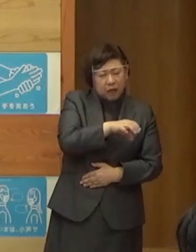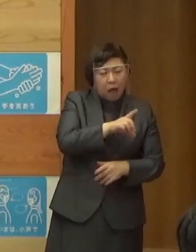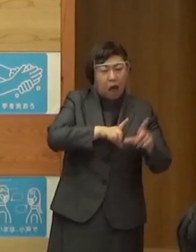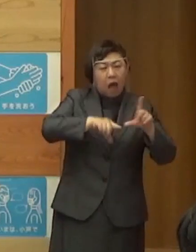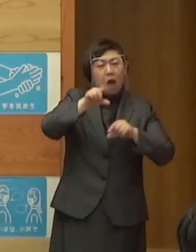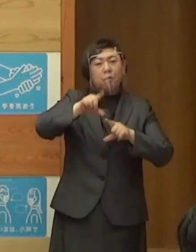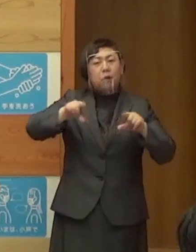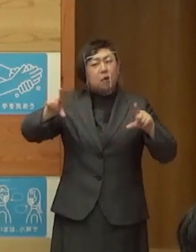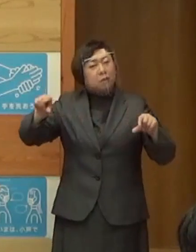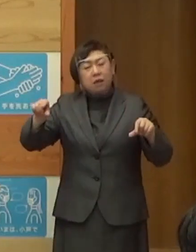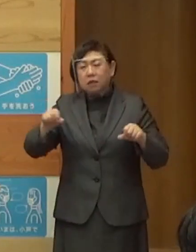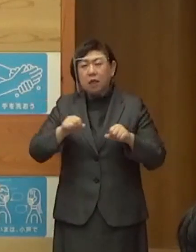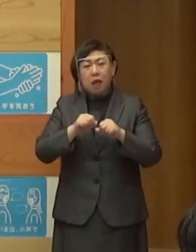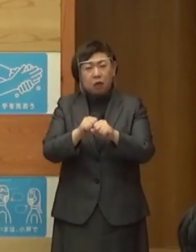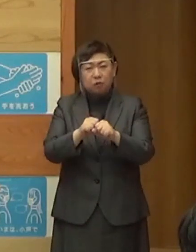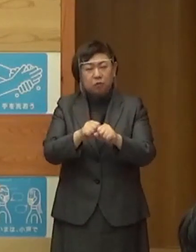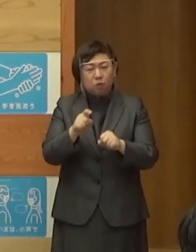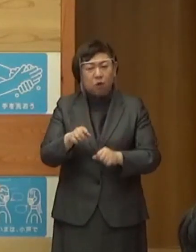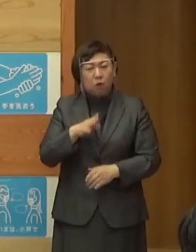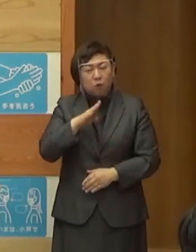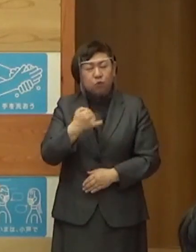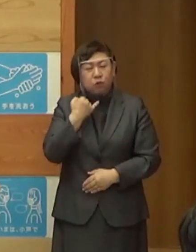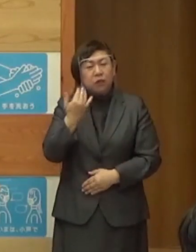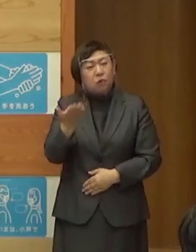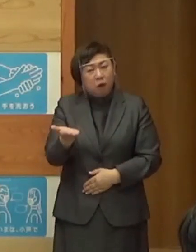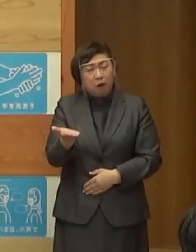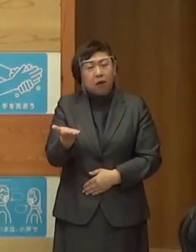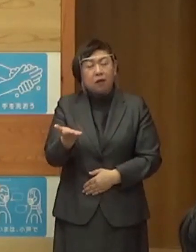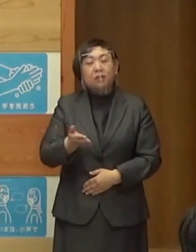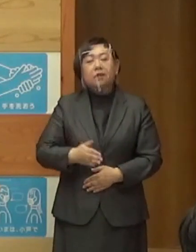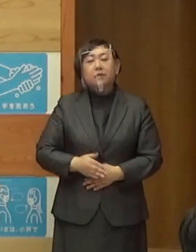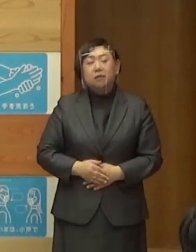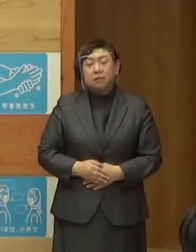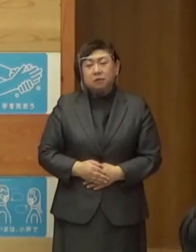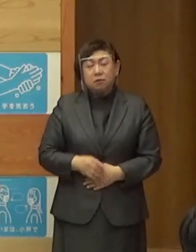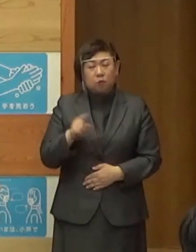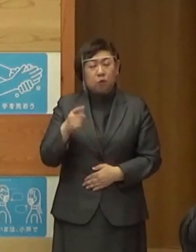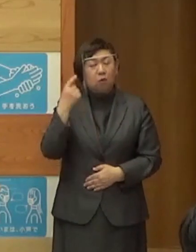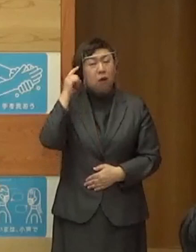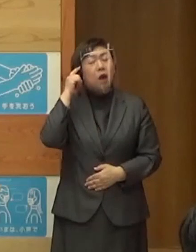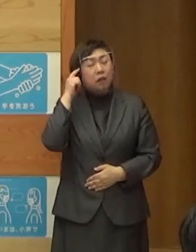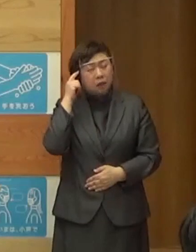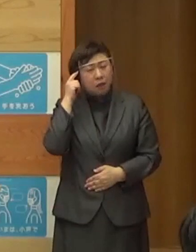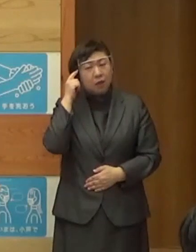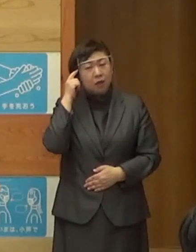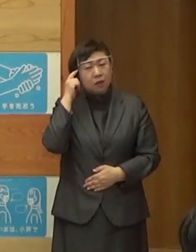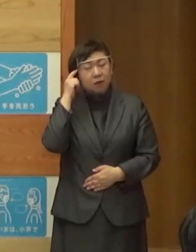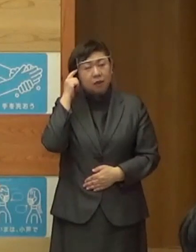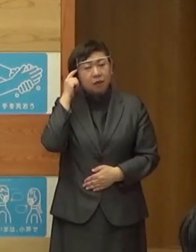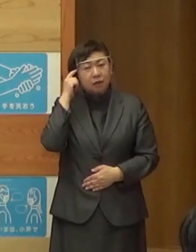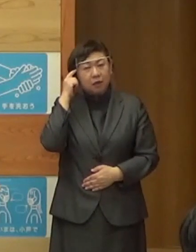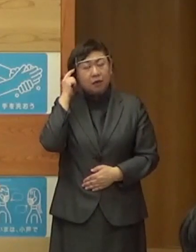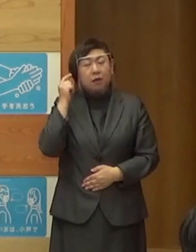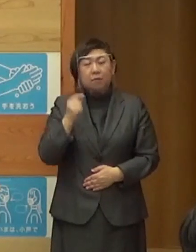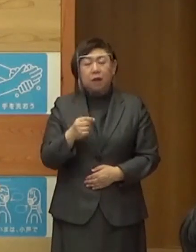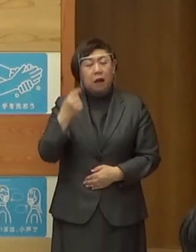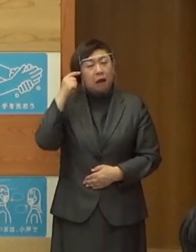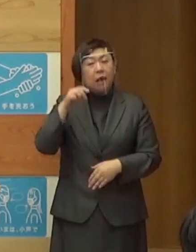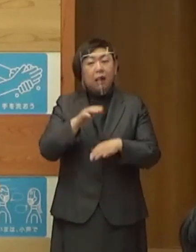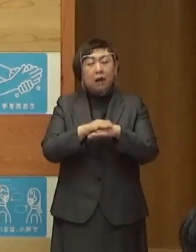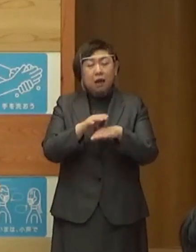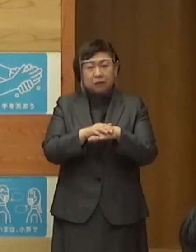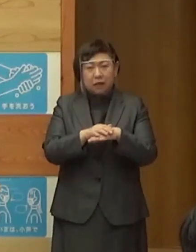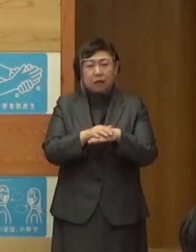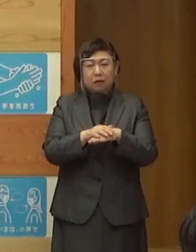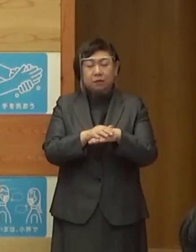こう、やるっていうことが本当に望ましいのかどうかということも踏まえてですね、これは考え方について